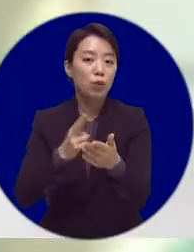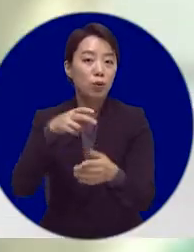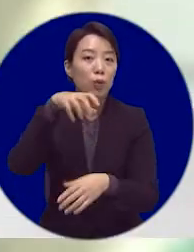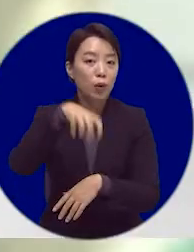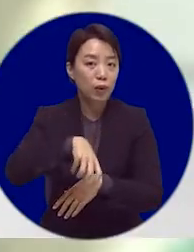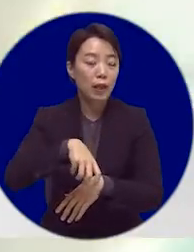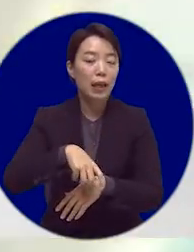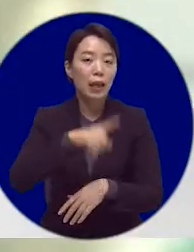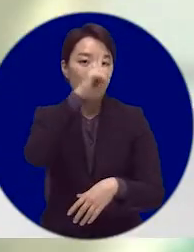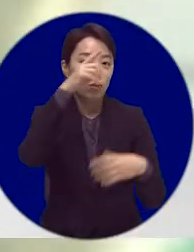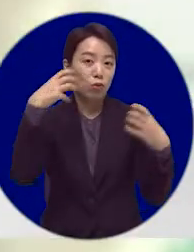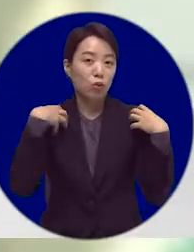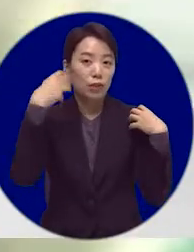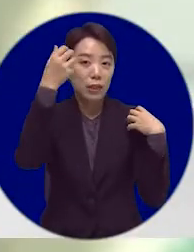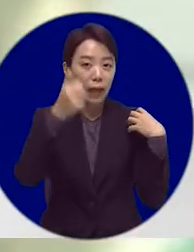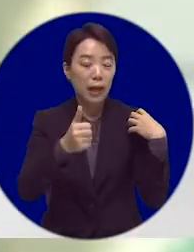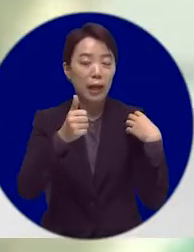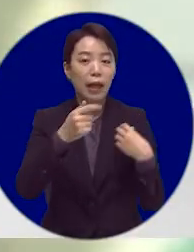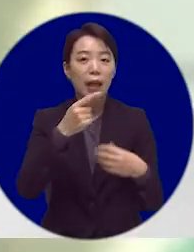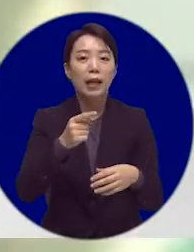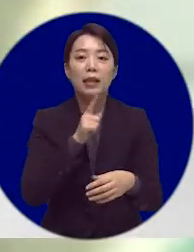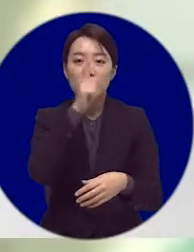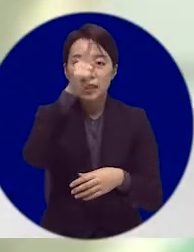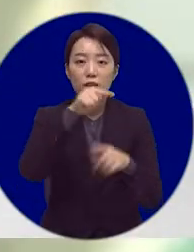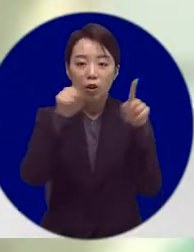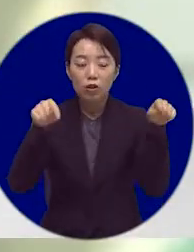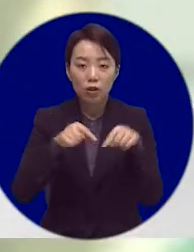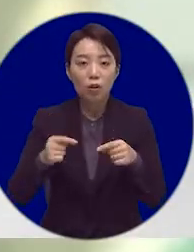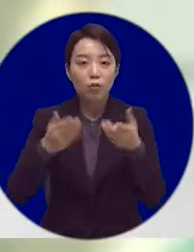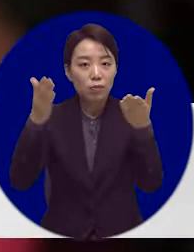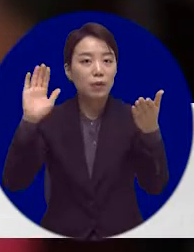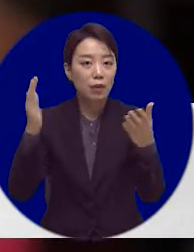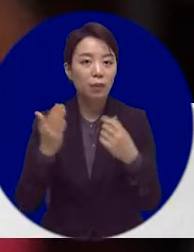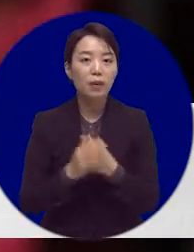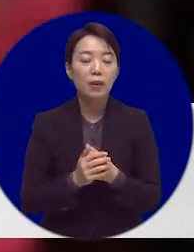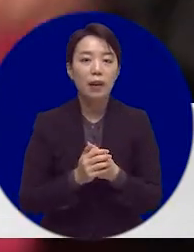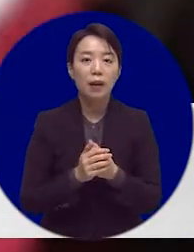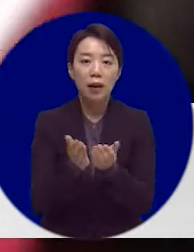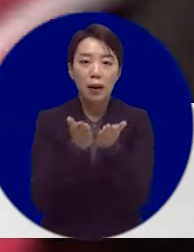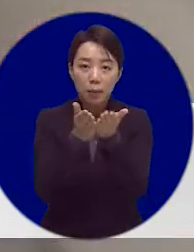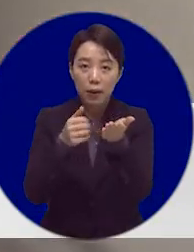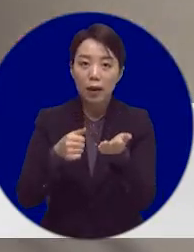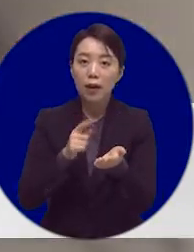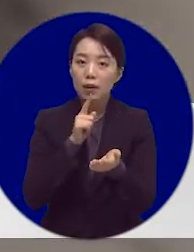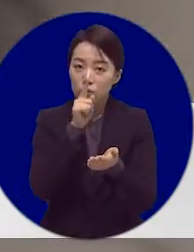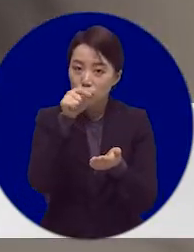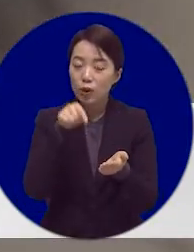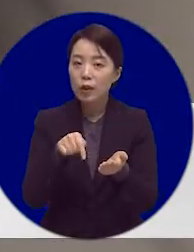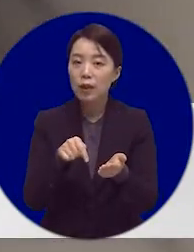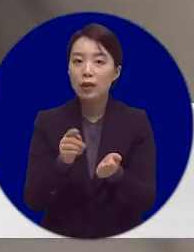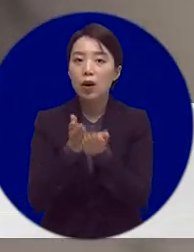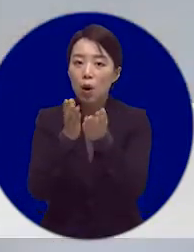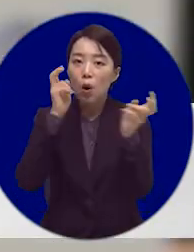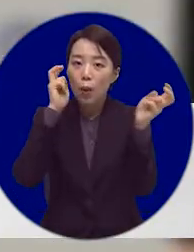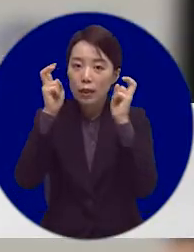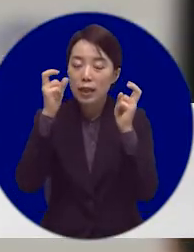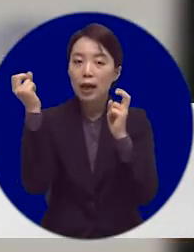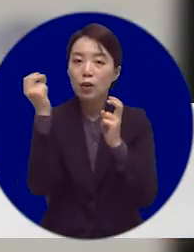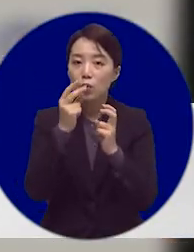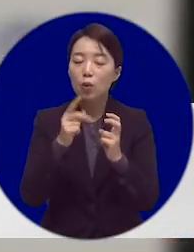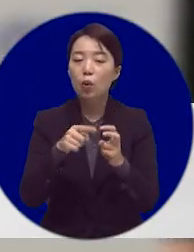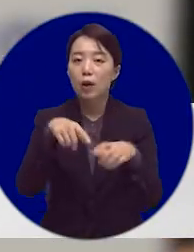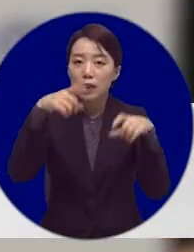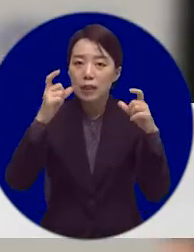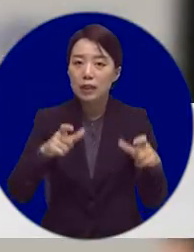있는 구시군의 장에게 신청서를 제출하면 됩니다. 선상투표 신고서는 소속 선박회사 및 관할